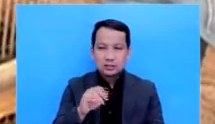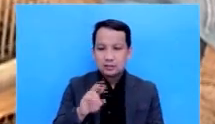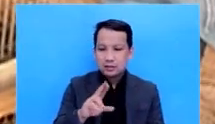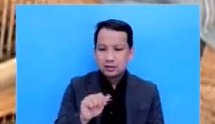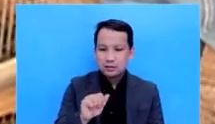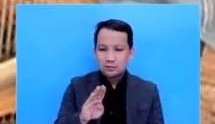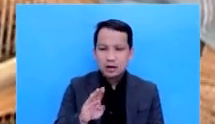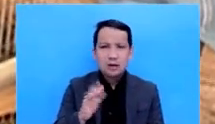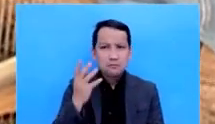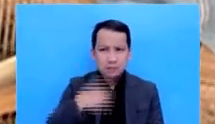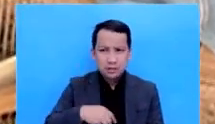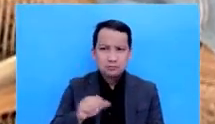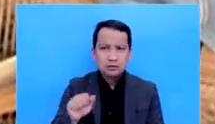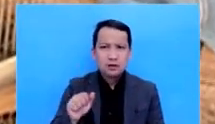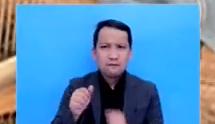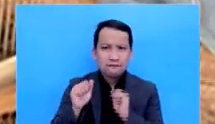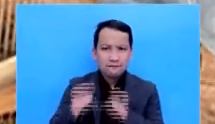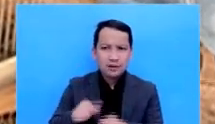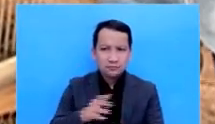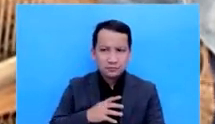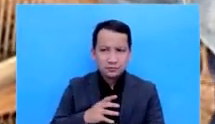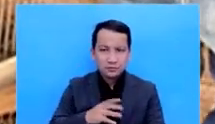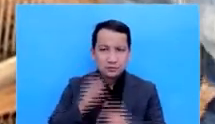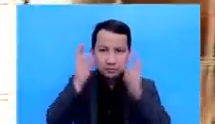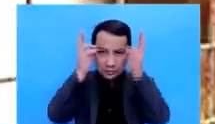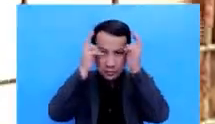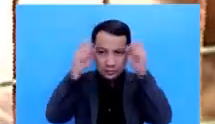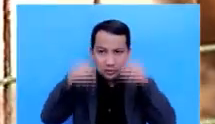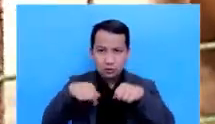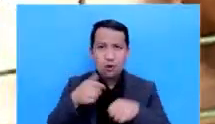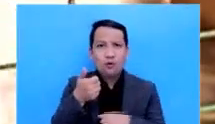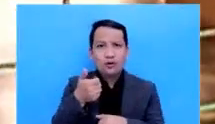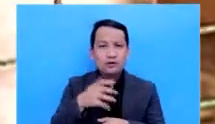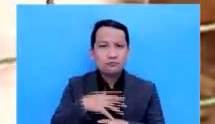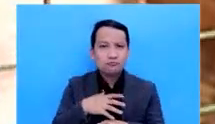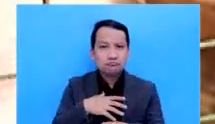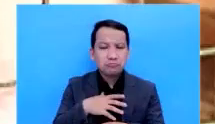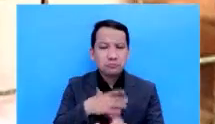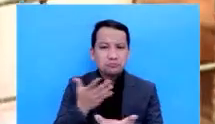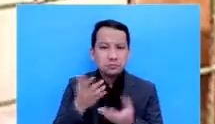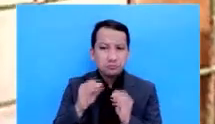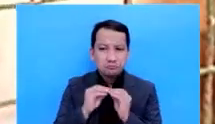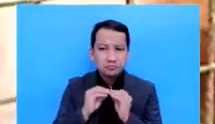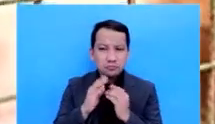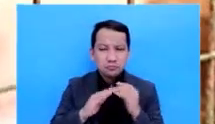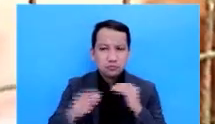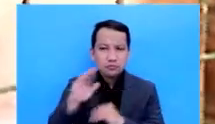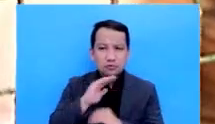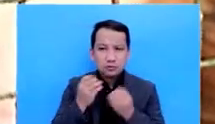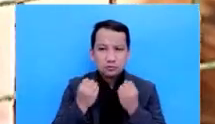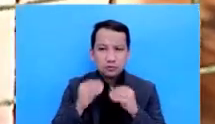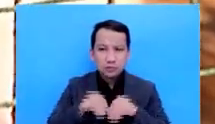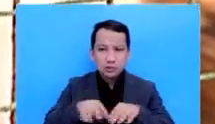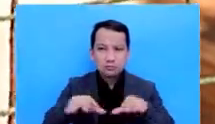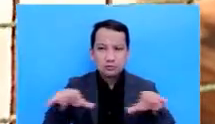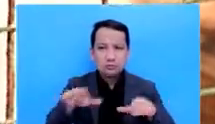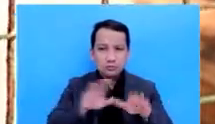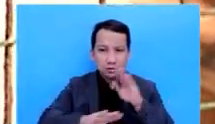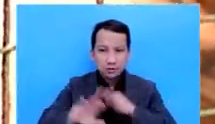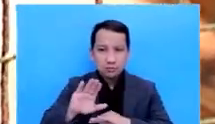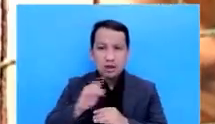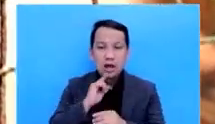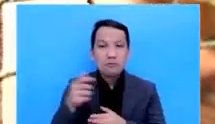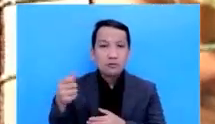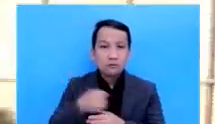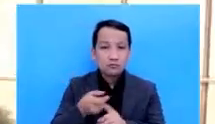ang kondisyon ng mga kuneho natin dito sa Pilipinas. At para mas mapaganda ang lahi ng mga ito, nag-aangkat pa tayo mula